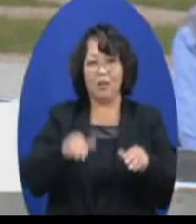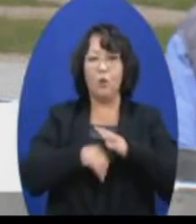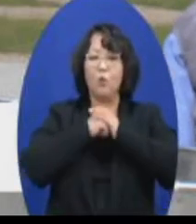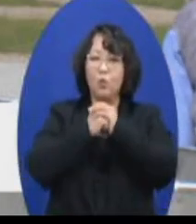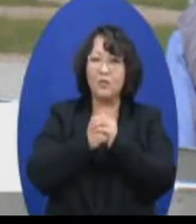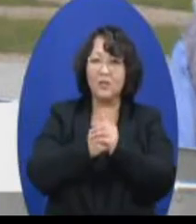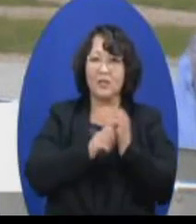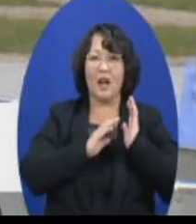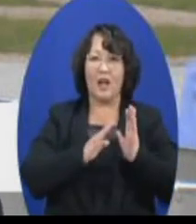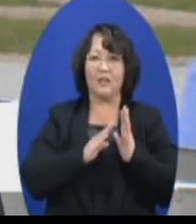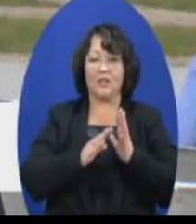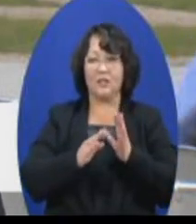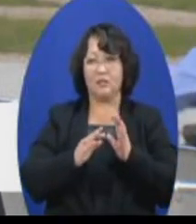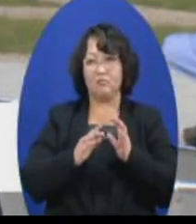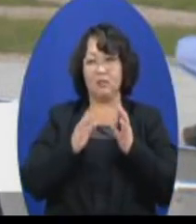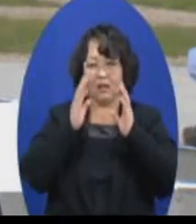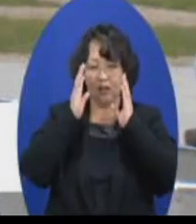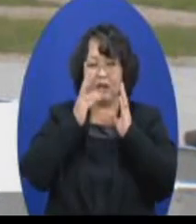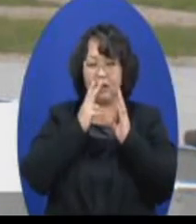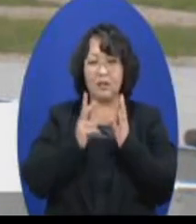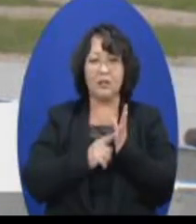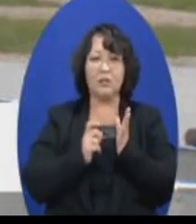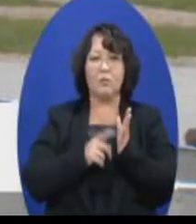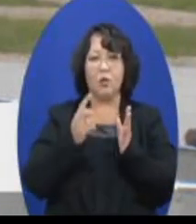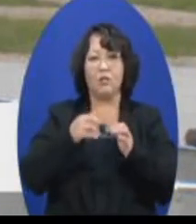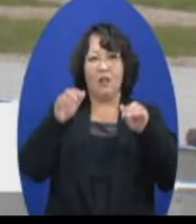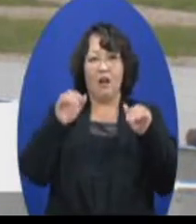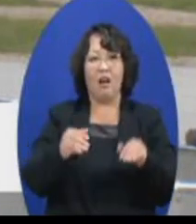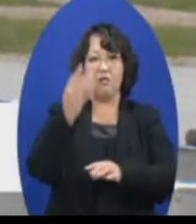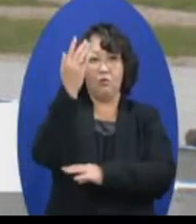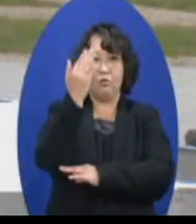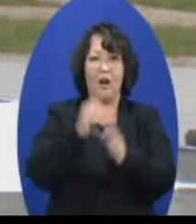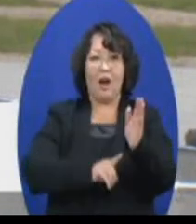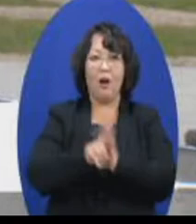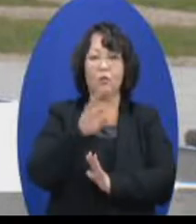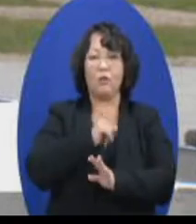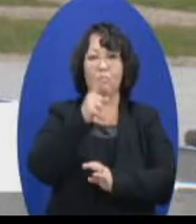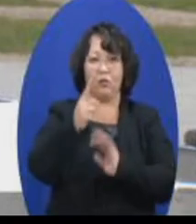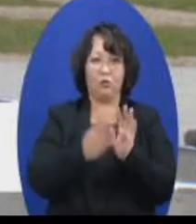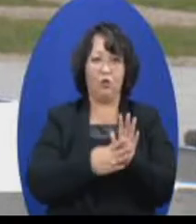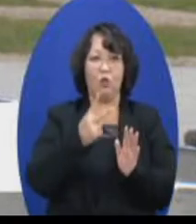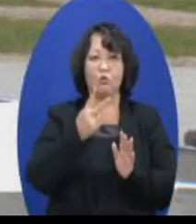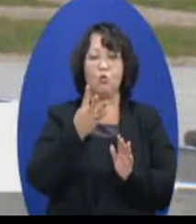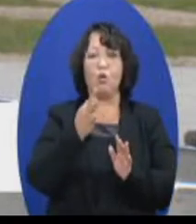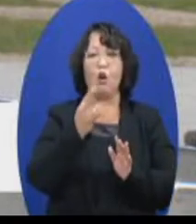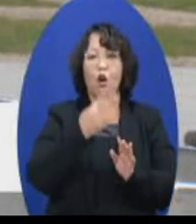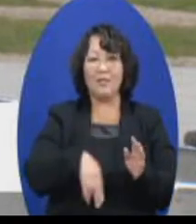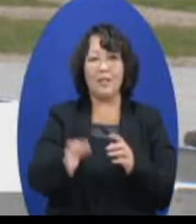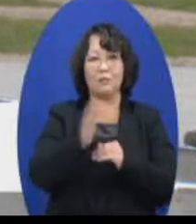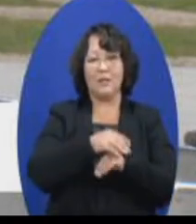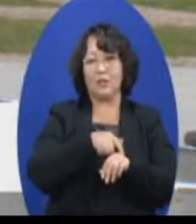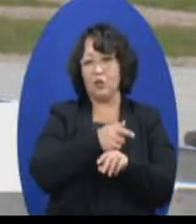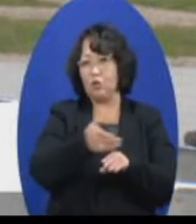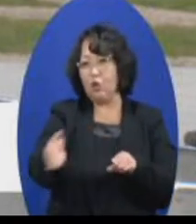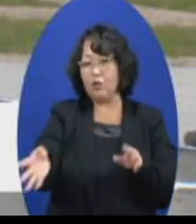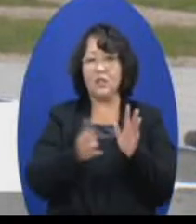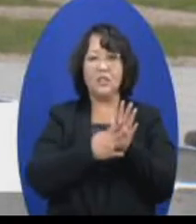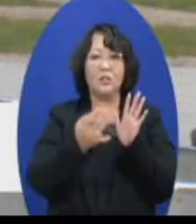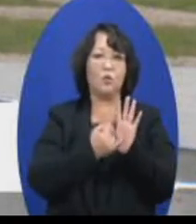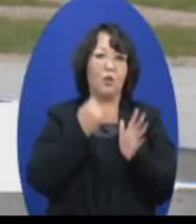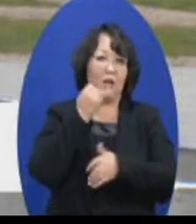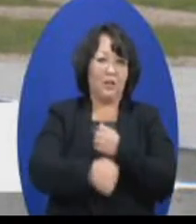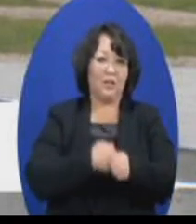энэ Богдын одоо хөшөө Богдханд хөшөө анх удаа босч байгаа юм бол 1924 он таал болсноос хойш 96 жилийн